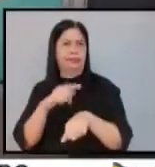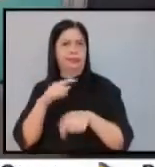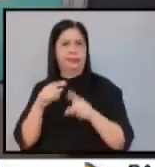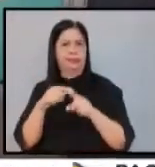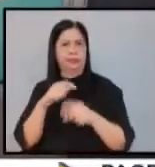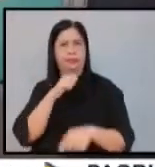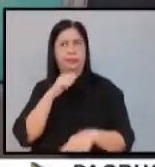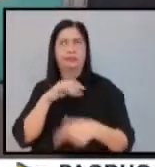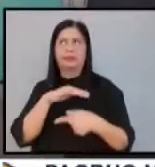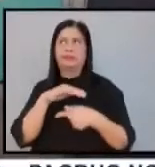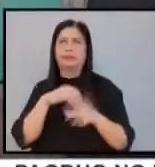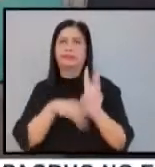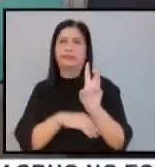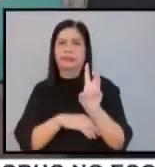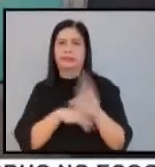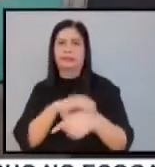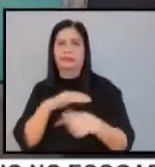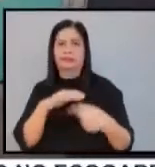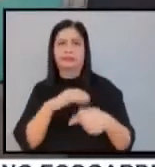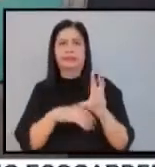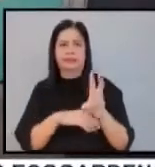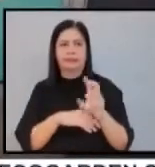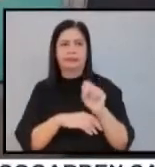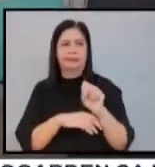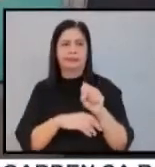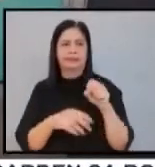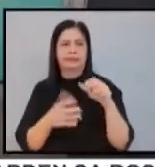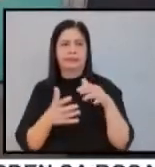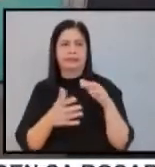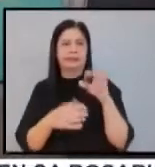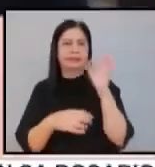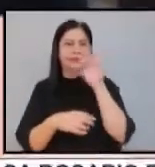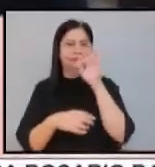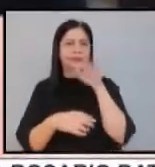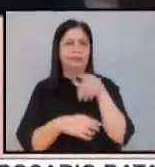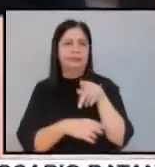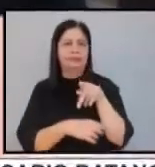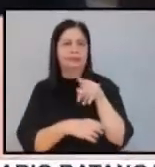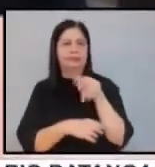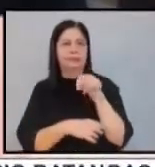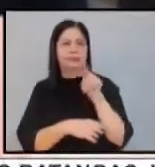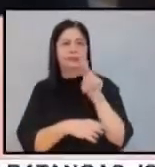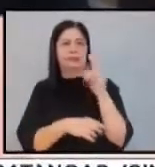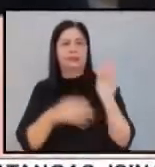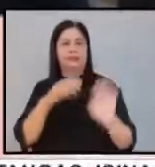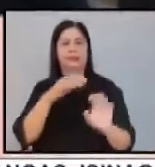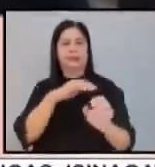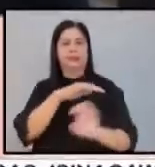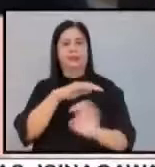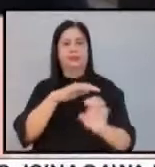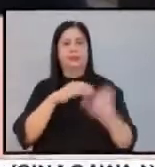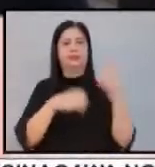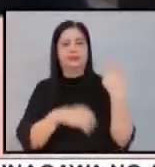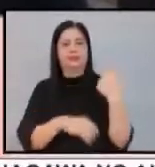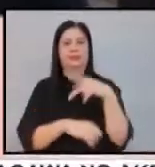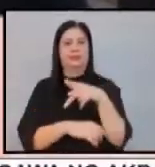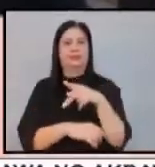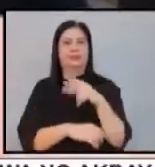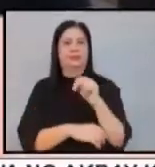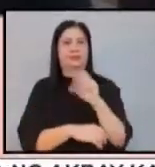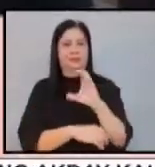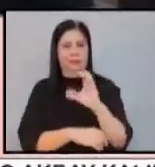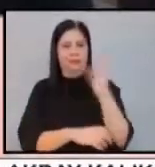6. So yeah, nag-aaral ako sa Philippine Normal College at the time. It used to be Philippine Normal College, ngayon Philippine